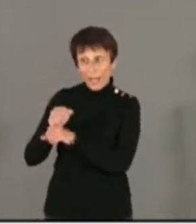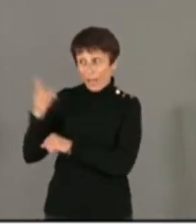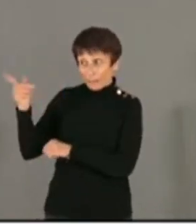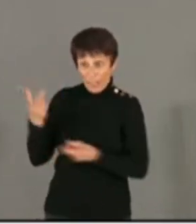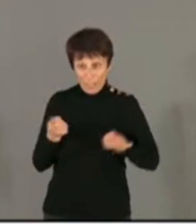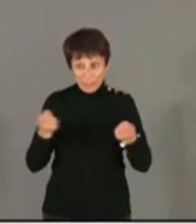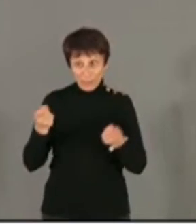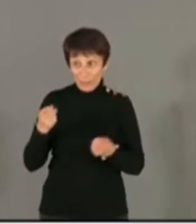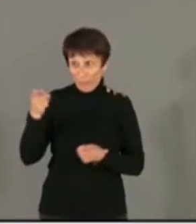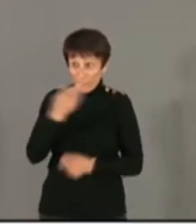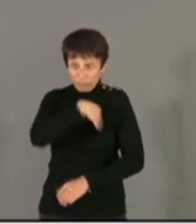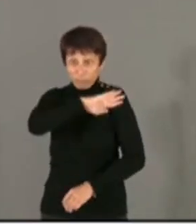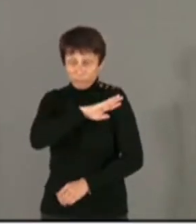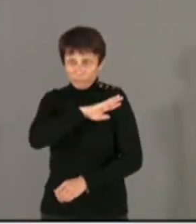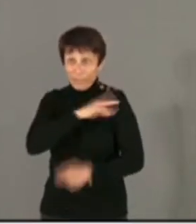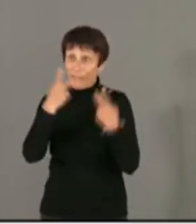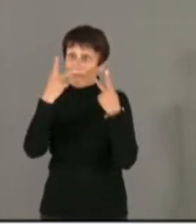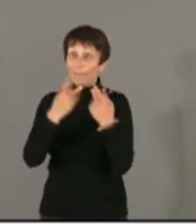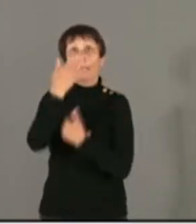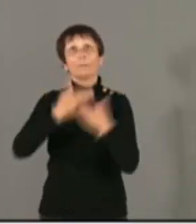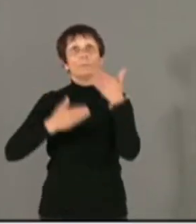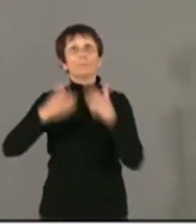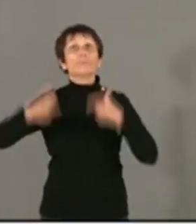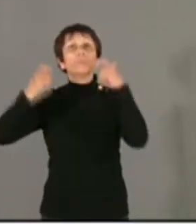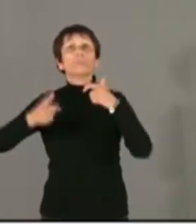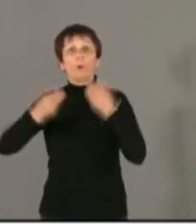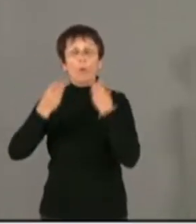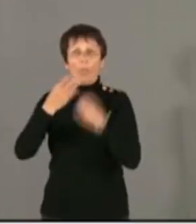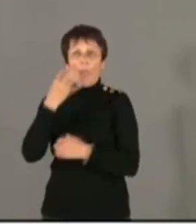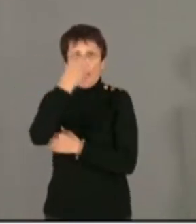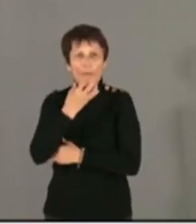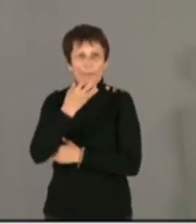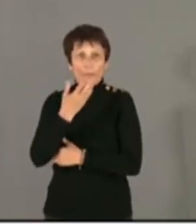ville, vous l'avez défigurée. Et le résultat, c'est que effectivement les Marseillais vous ont mis à la porte.